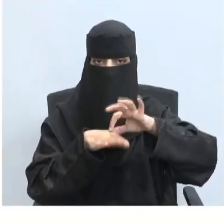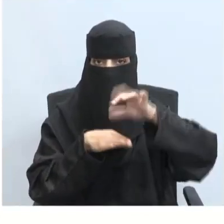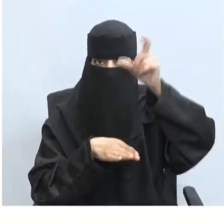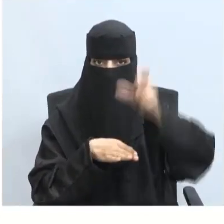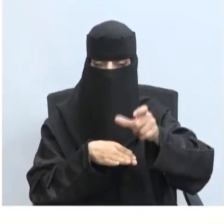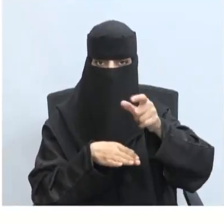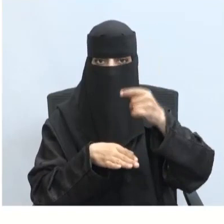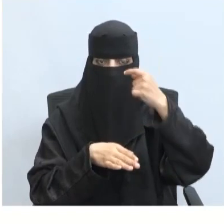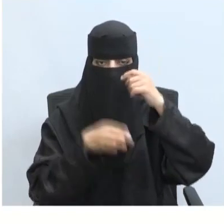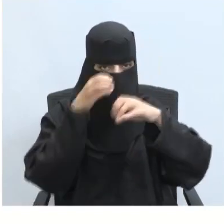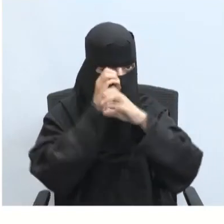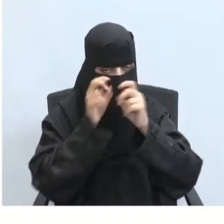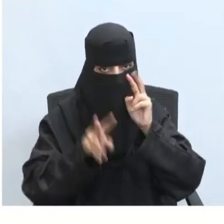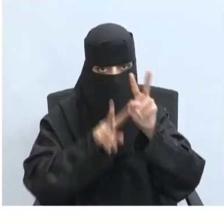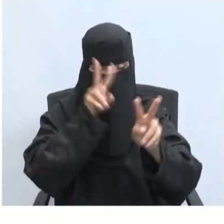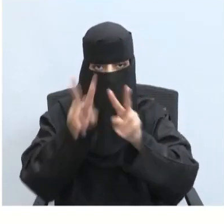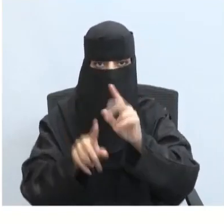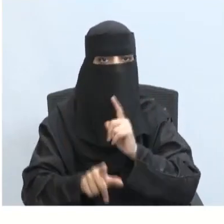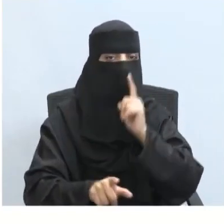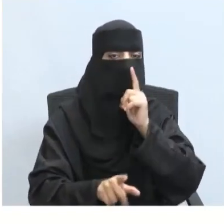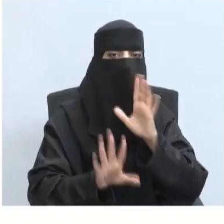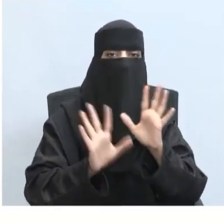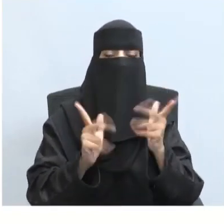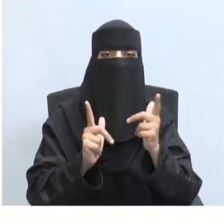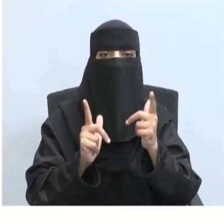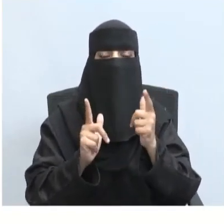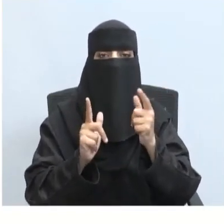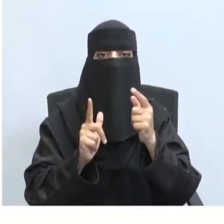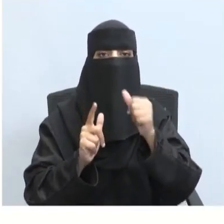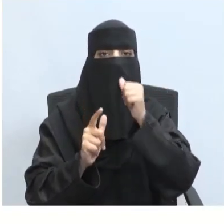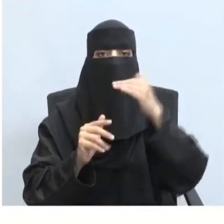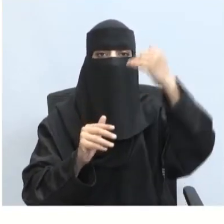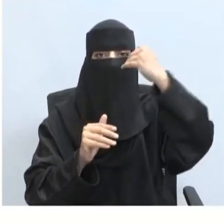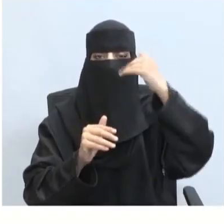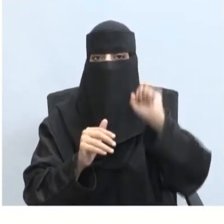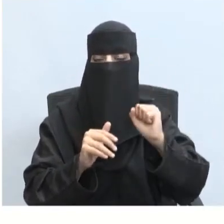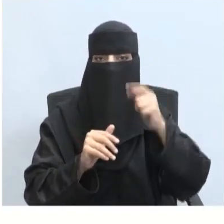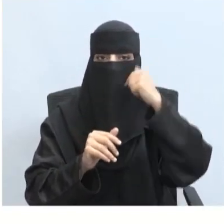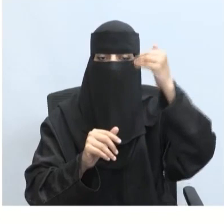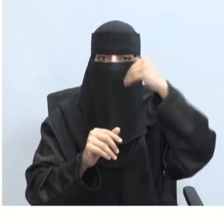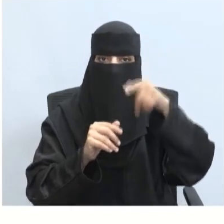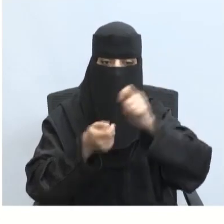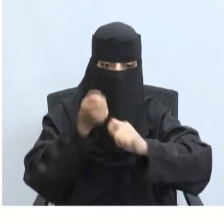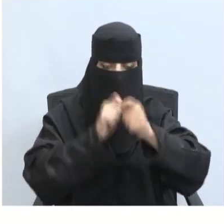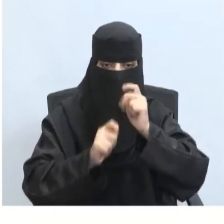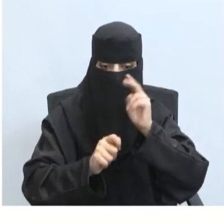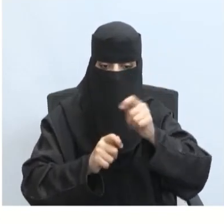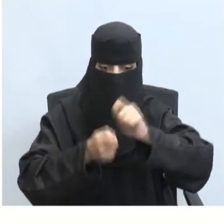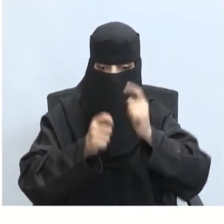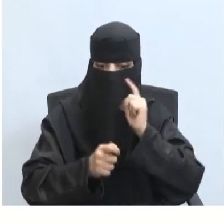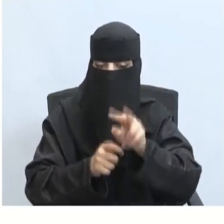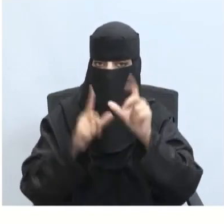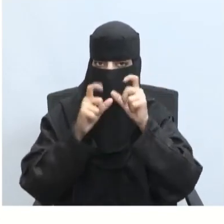اداه بصريه مملوءه بماذا مملوءه بالسائل هي على هيئه ماذا العين البصريه حينما نرى تركيب